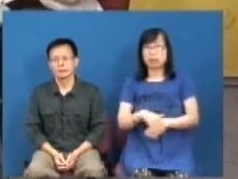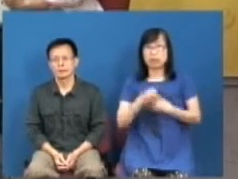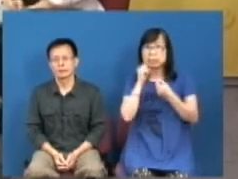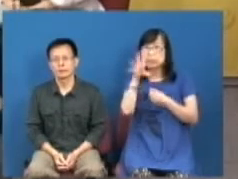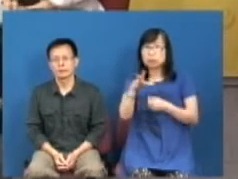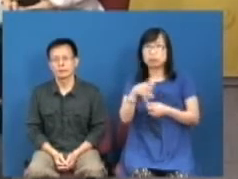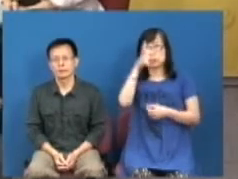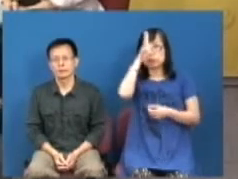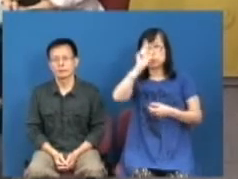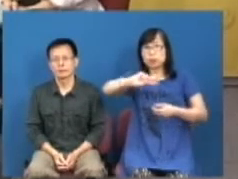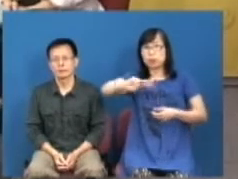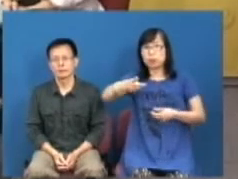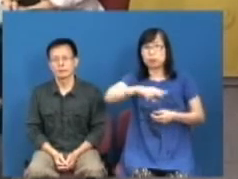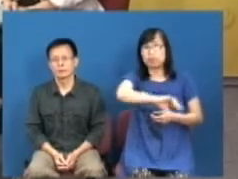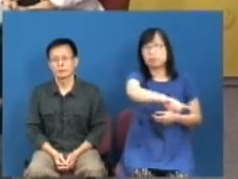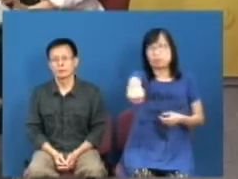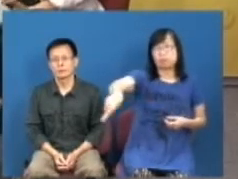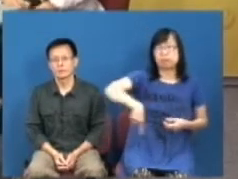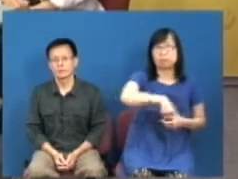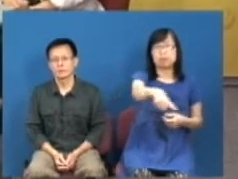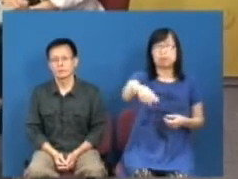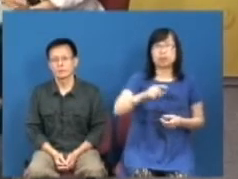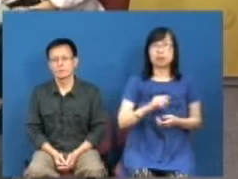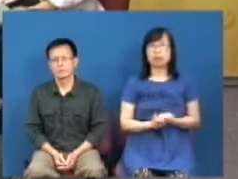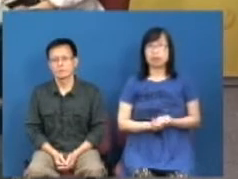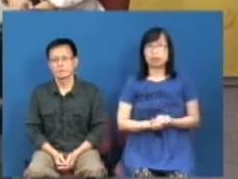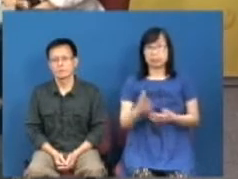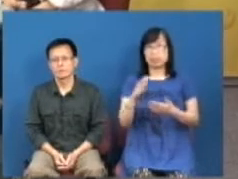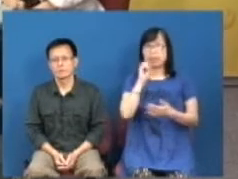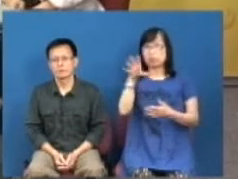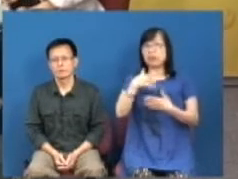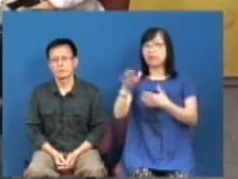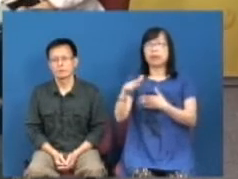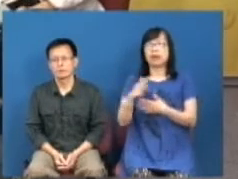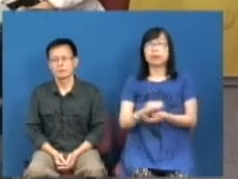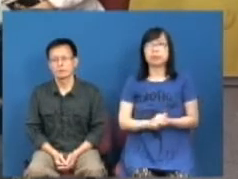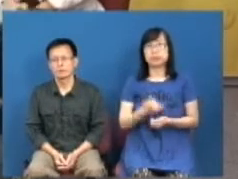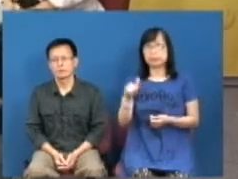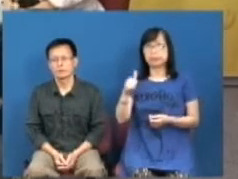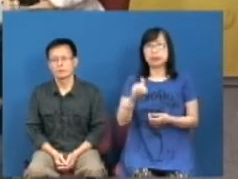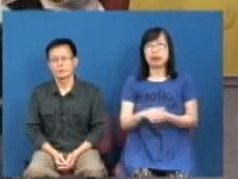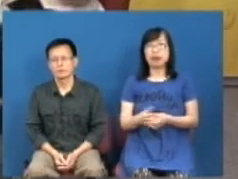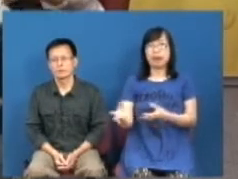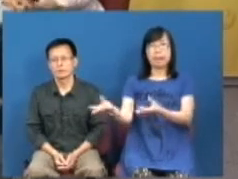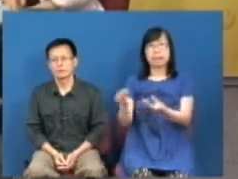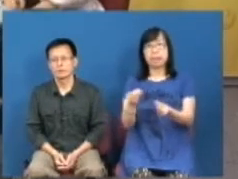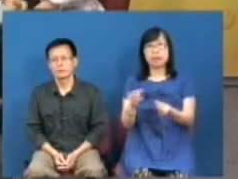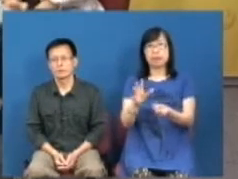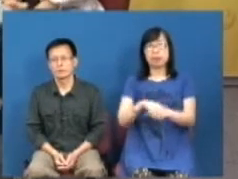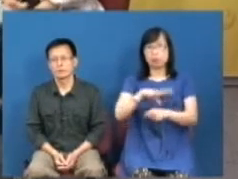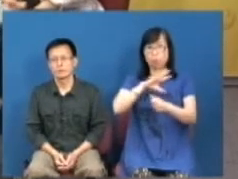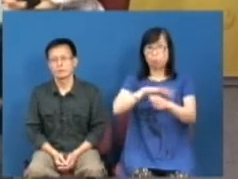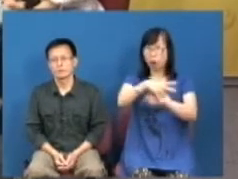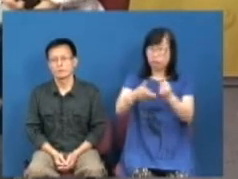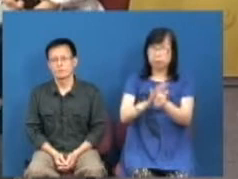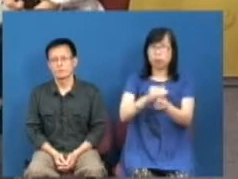換地。係啊，換地叫佢走啦，唔該你即係交翻啲環保即係好嘅即係